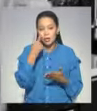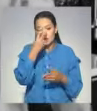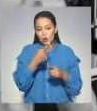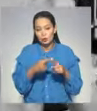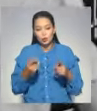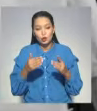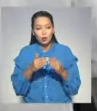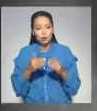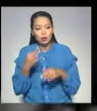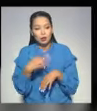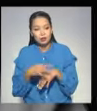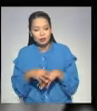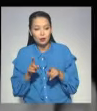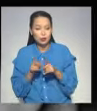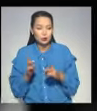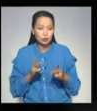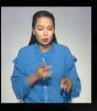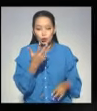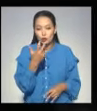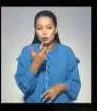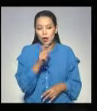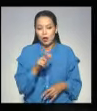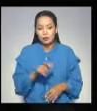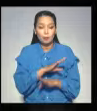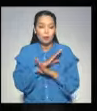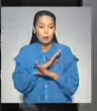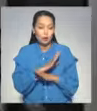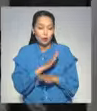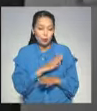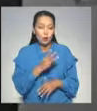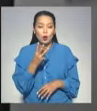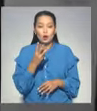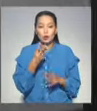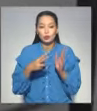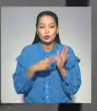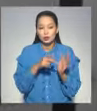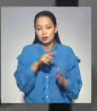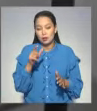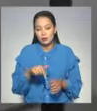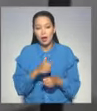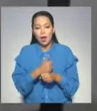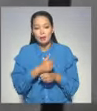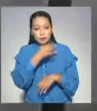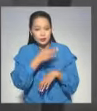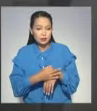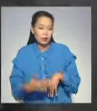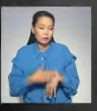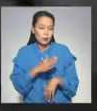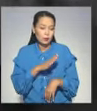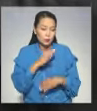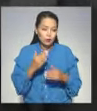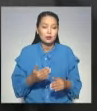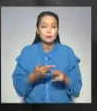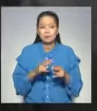үйдегі зорлық-зомбылықтан зардап шеккен 300 адам көз жұмды. 37 мың тұрғын әкімшілік жауапкершілікке тартылды. Статистика